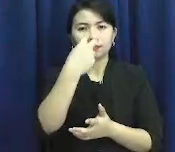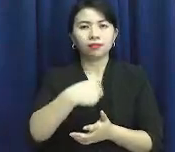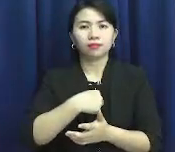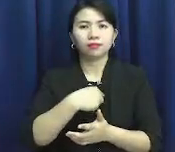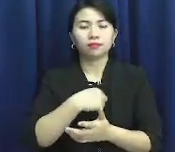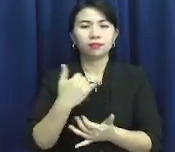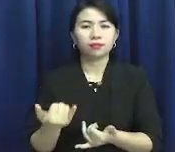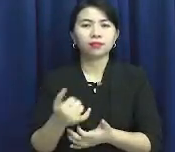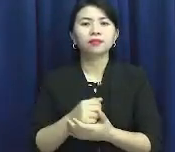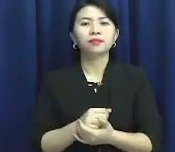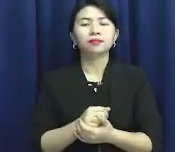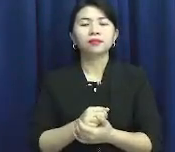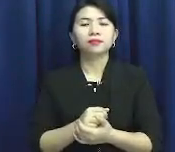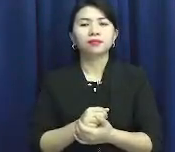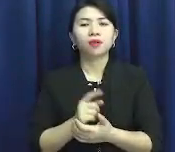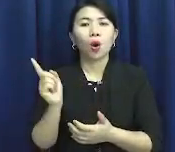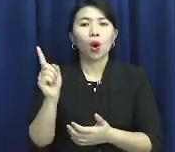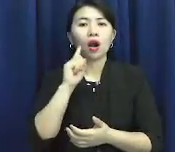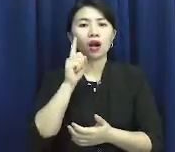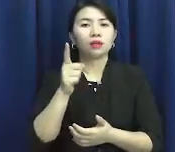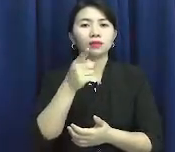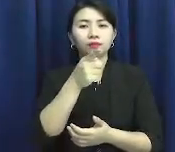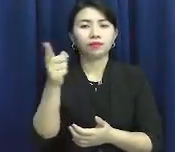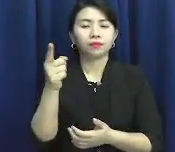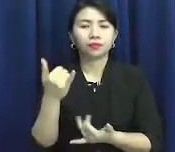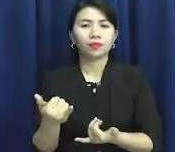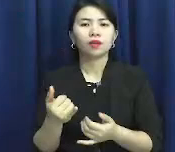maiga sa sasabihin ko. Nawa,